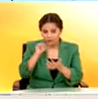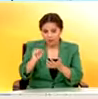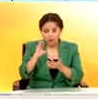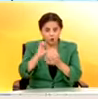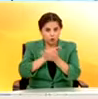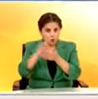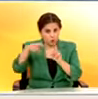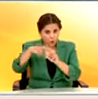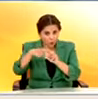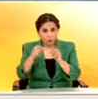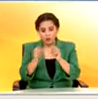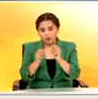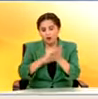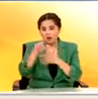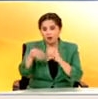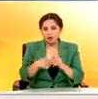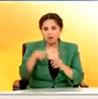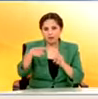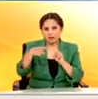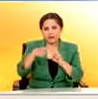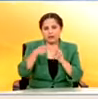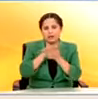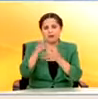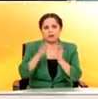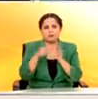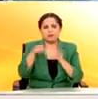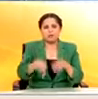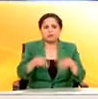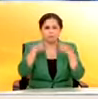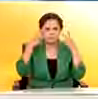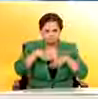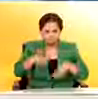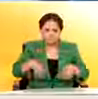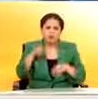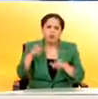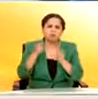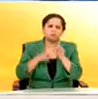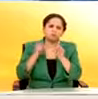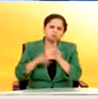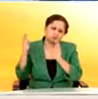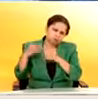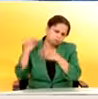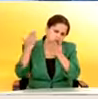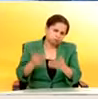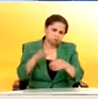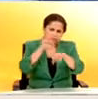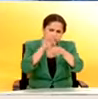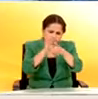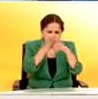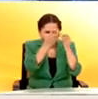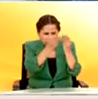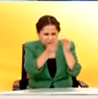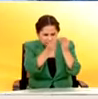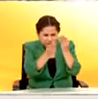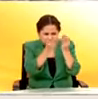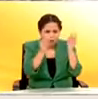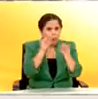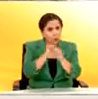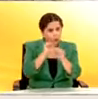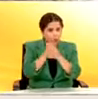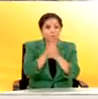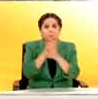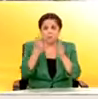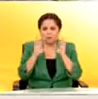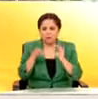गांव में खियामनी यांगन जनजाति सदियों से शहद निकालने का काम करती आई है।